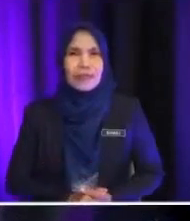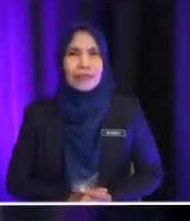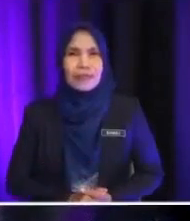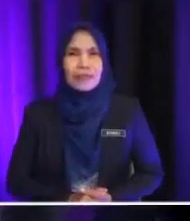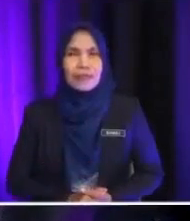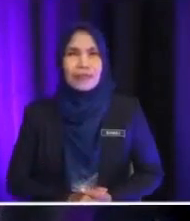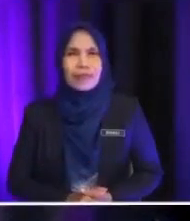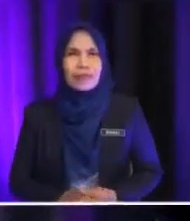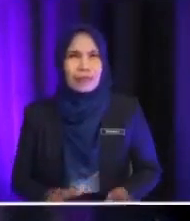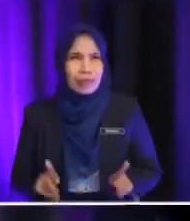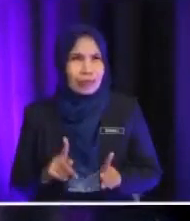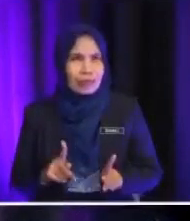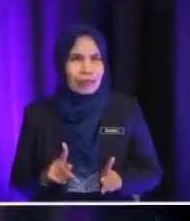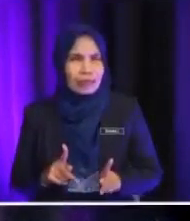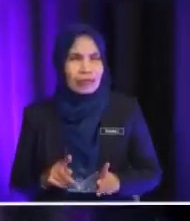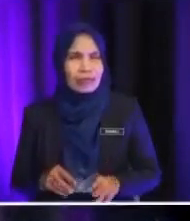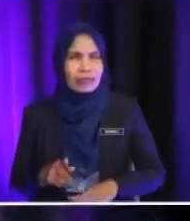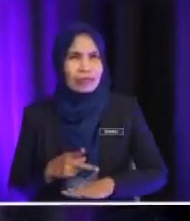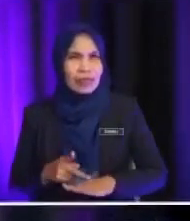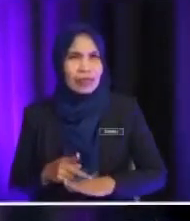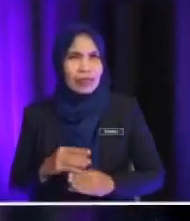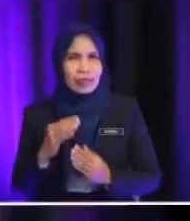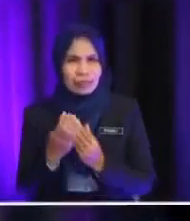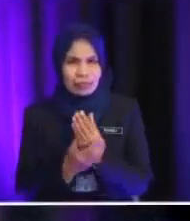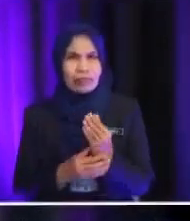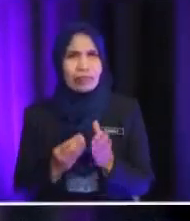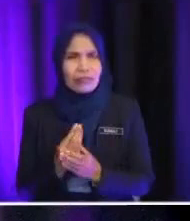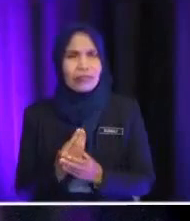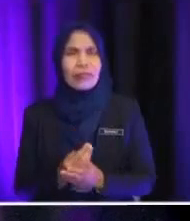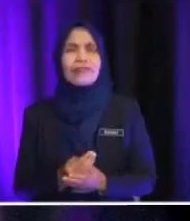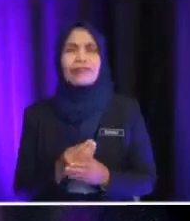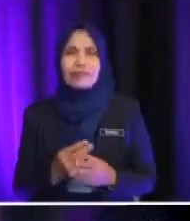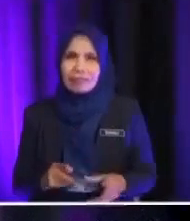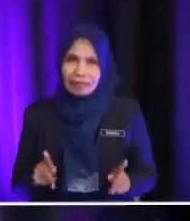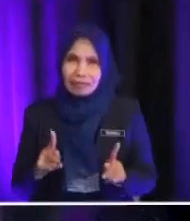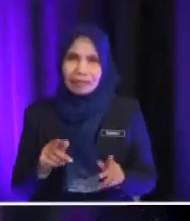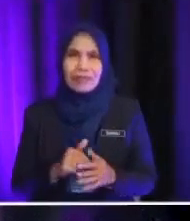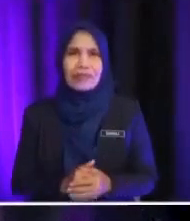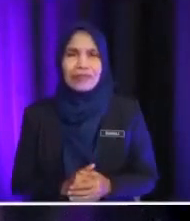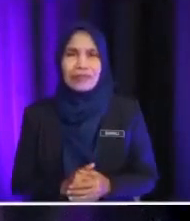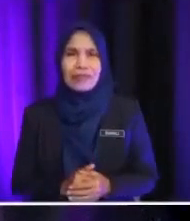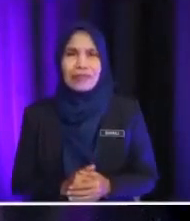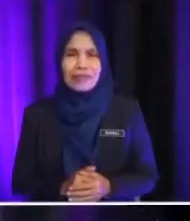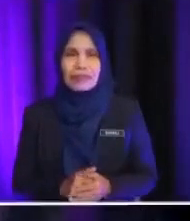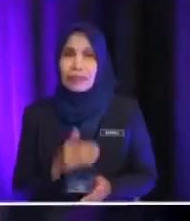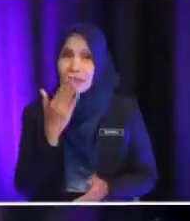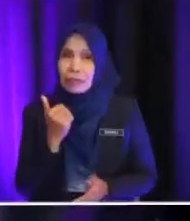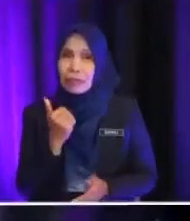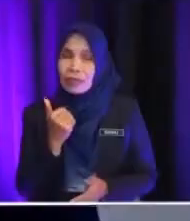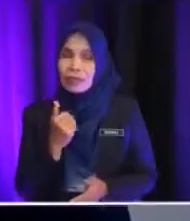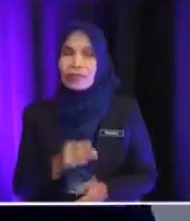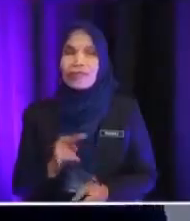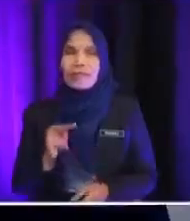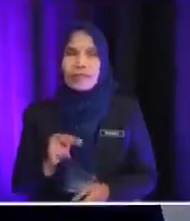Perlukah juga kita pakai sarung tangan ni cikgu? Ya betul, kita juga perlu memakai sarung tangan sebab kita nak pegang makanan kan. Jadi kita